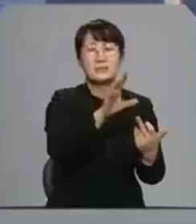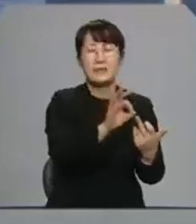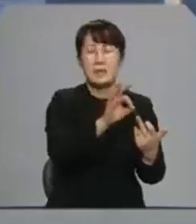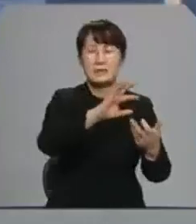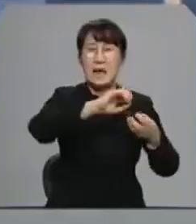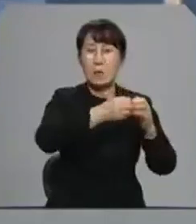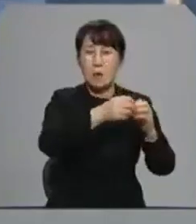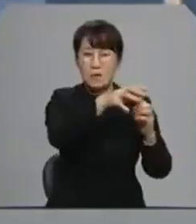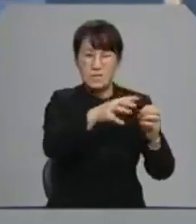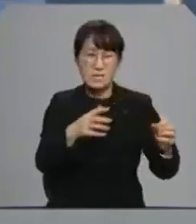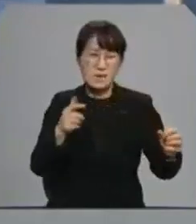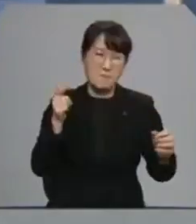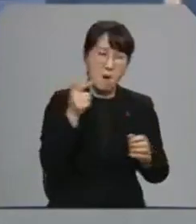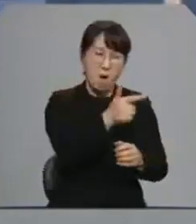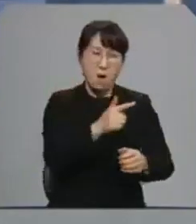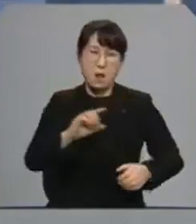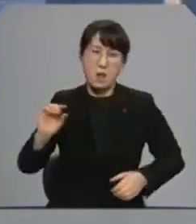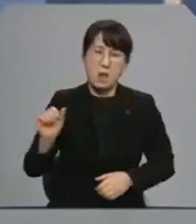기자가 취재했습니다.